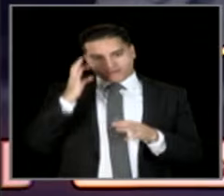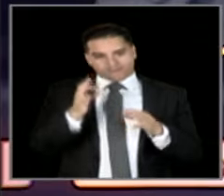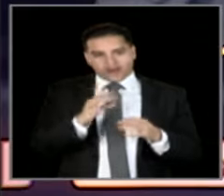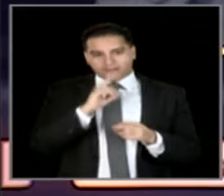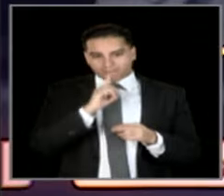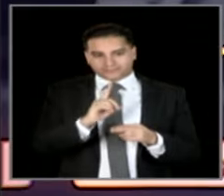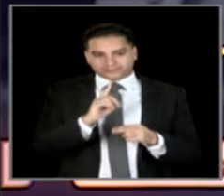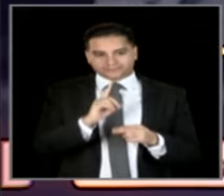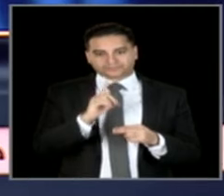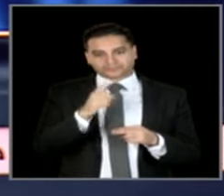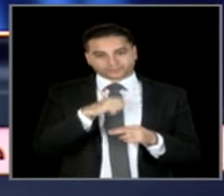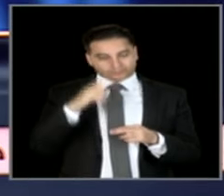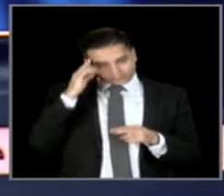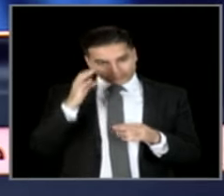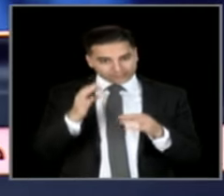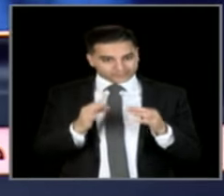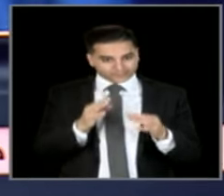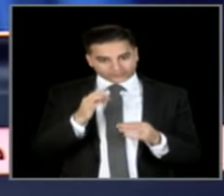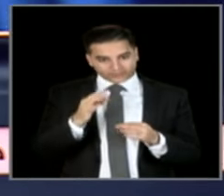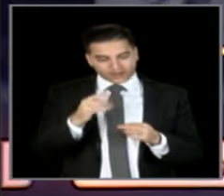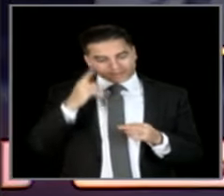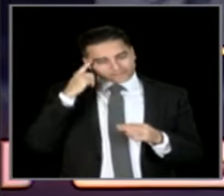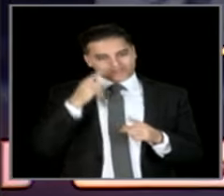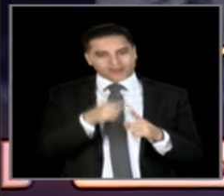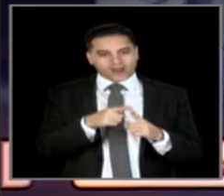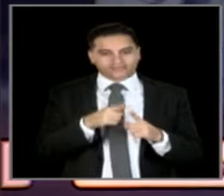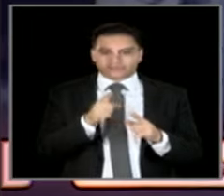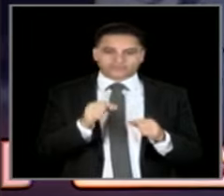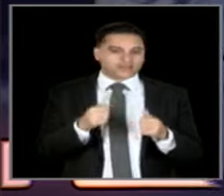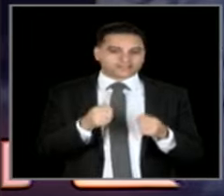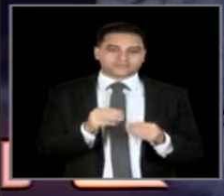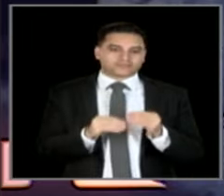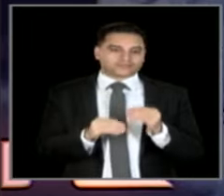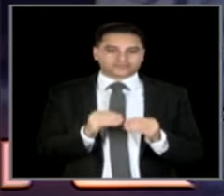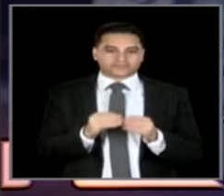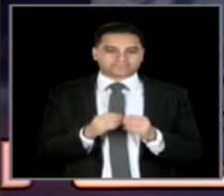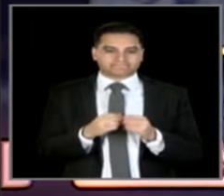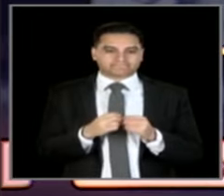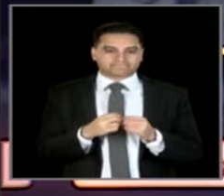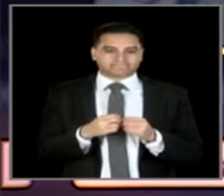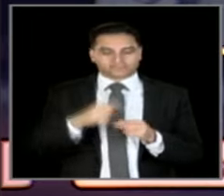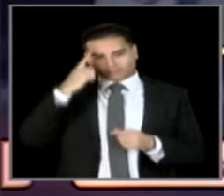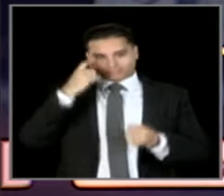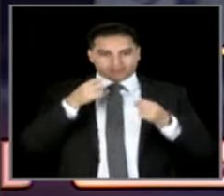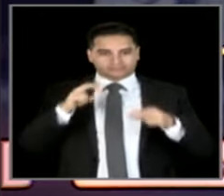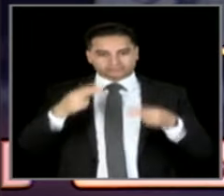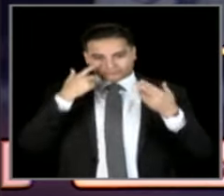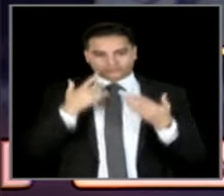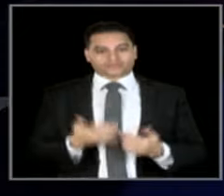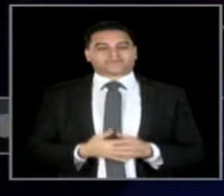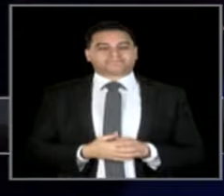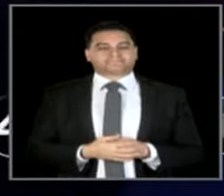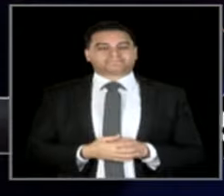ولكن لما كنت بتفكري كنت بتعرفي فدي ميزه برضو تحت الضغط